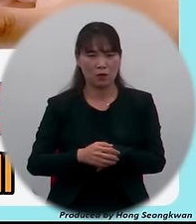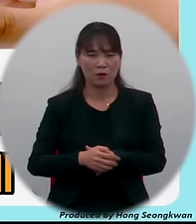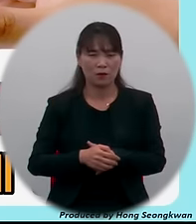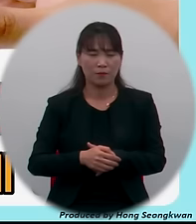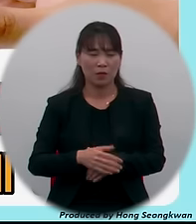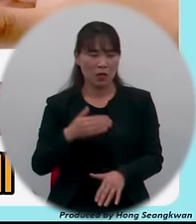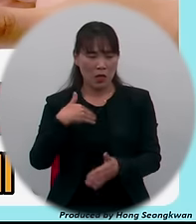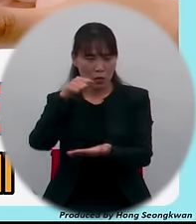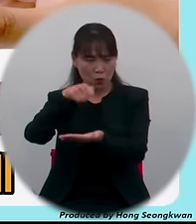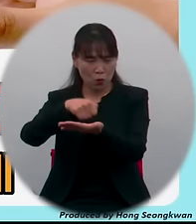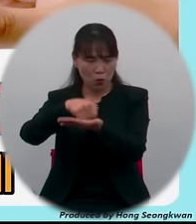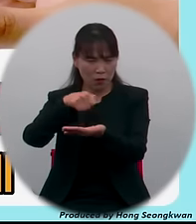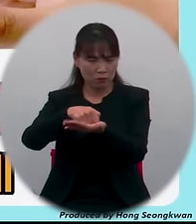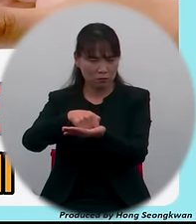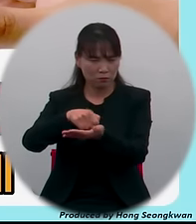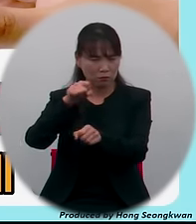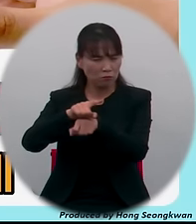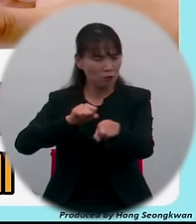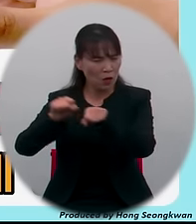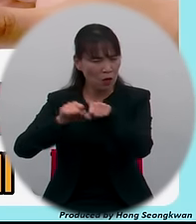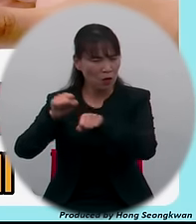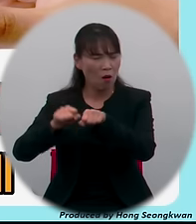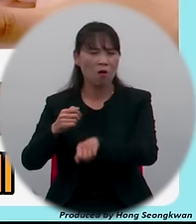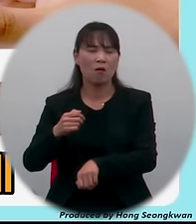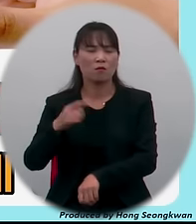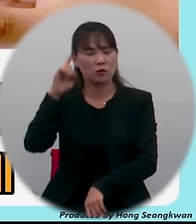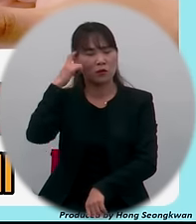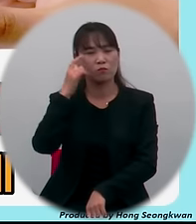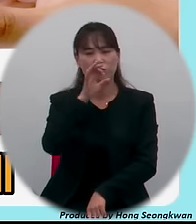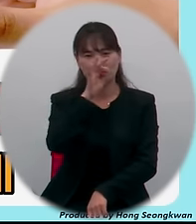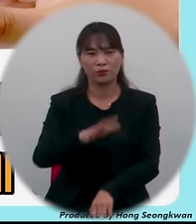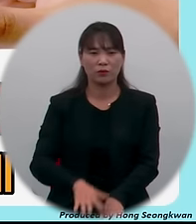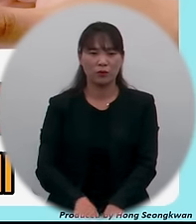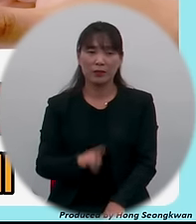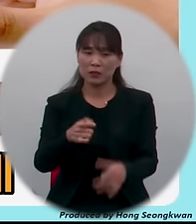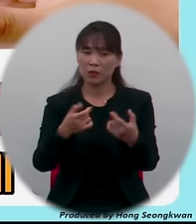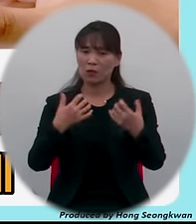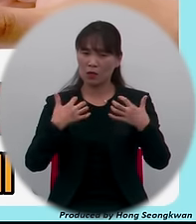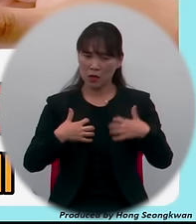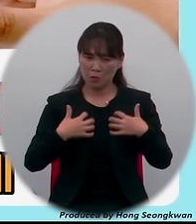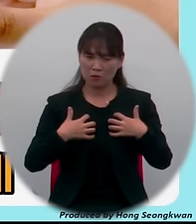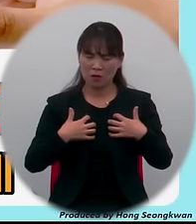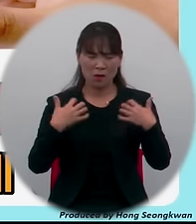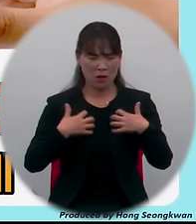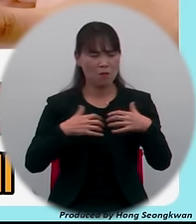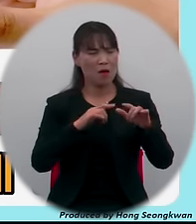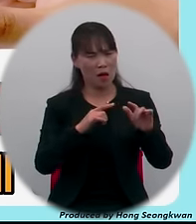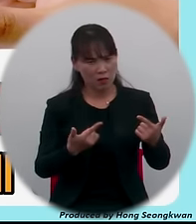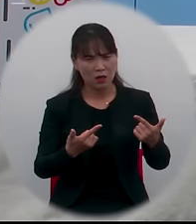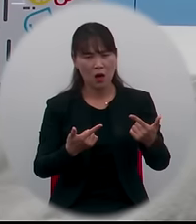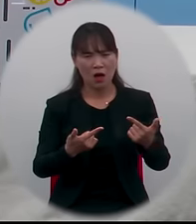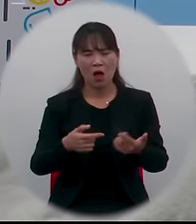있다라는인지를 못 하게 된다라는 거죠 그런 이유에 게임은 게임이 아니라 게임의 모양을 한 정선 카지노와 다를 바가